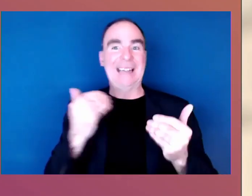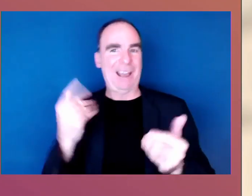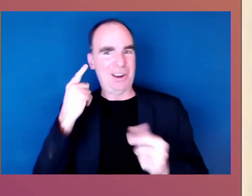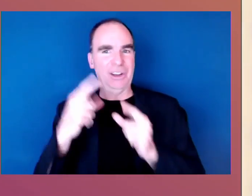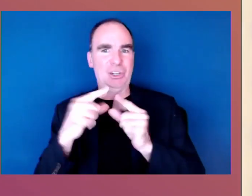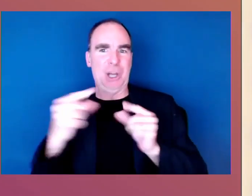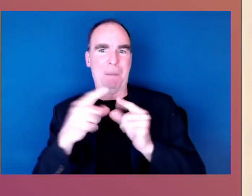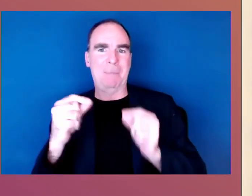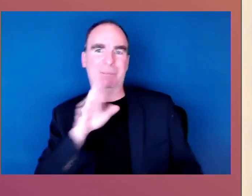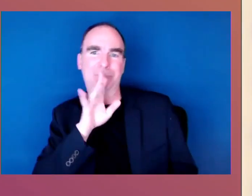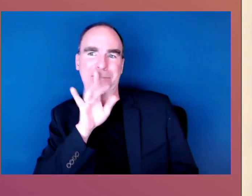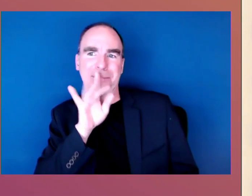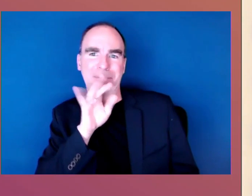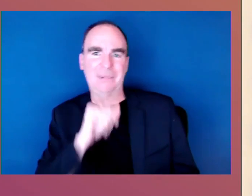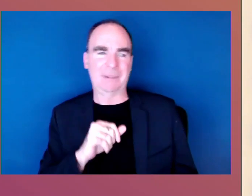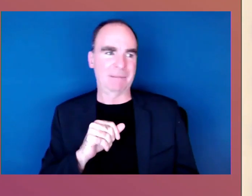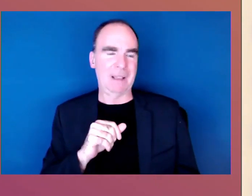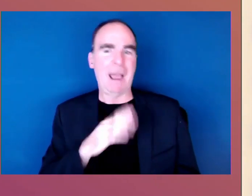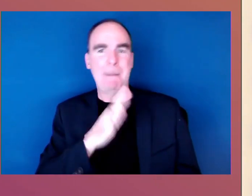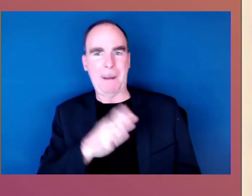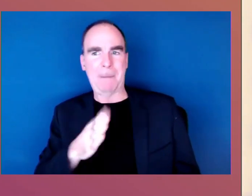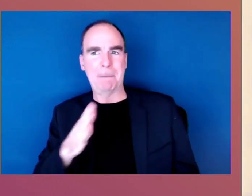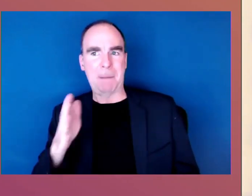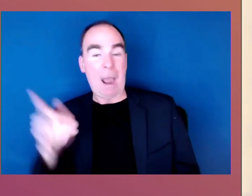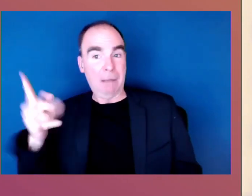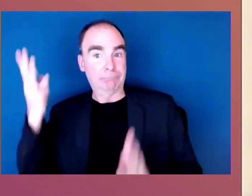全史上文明の構造と人類の幸福 downloaded back button table of contents heading